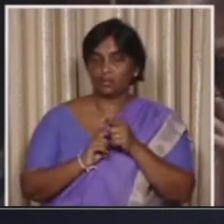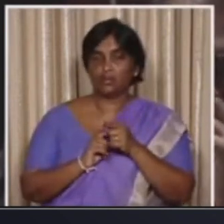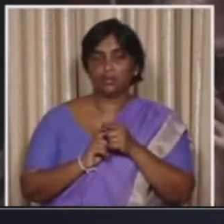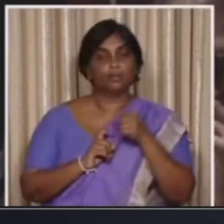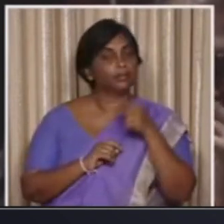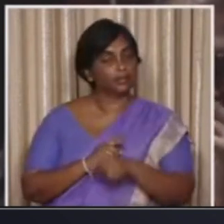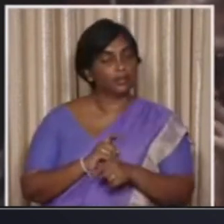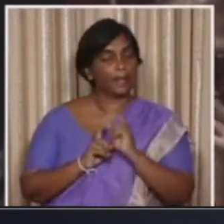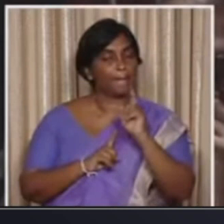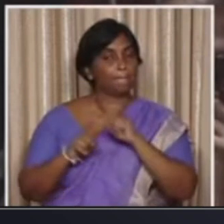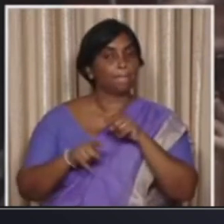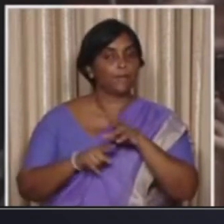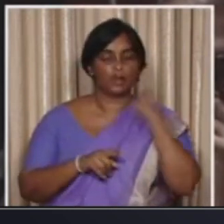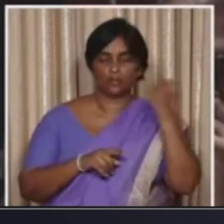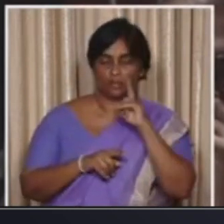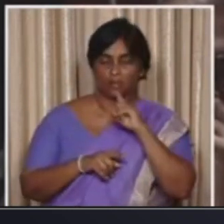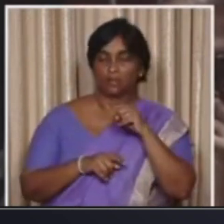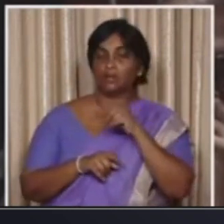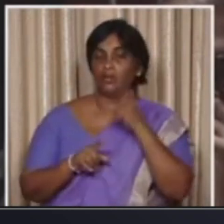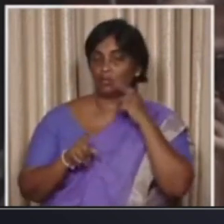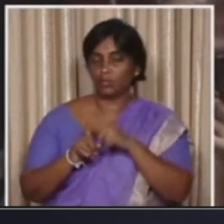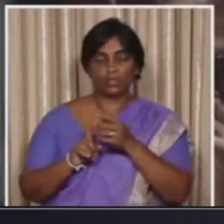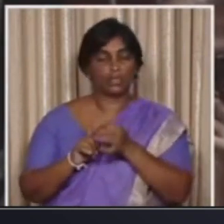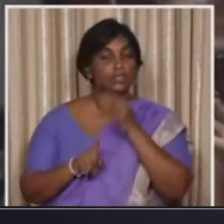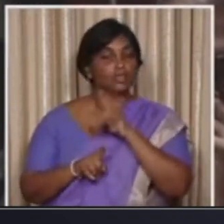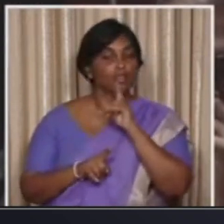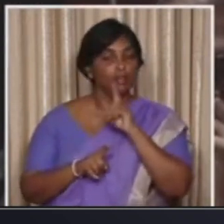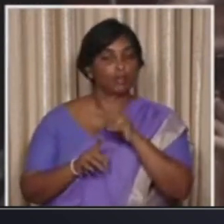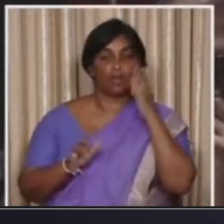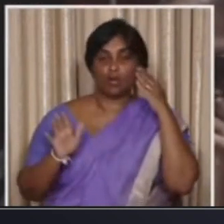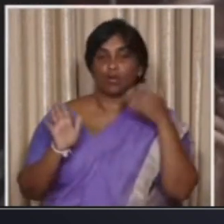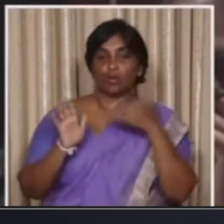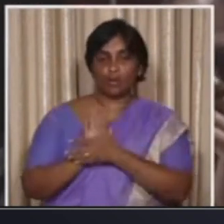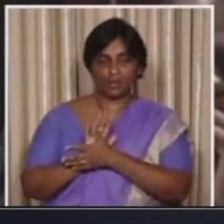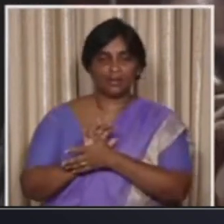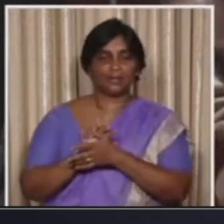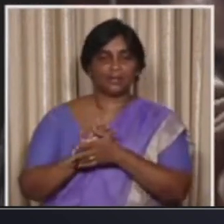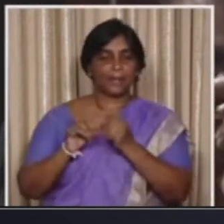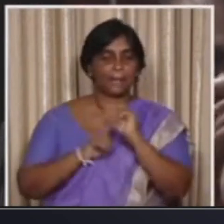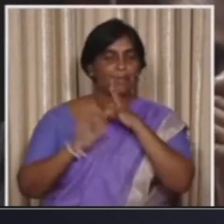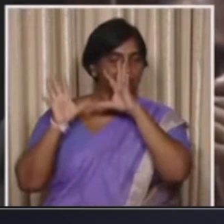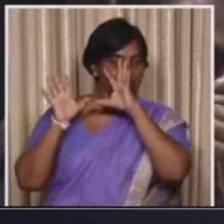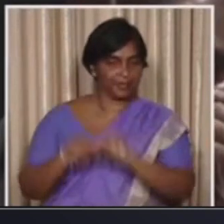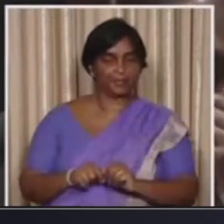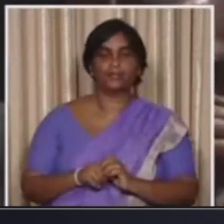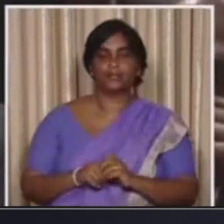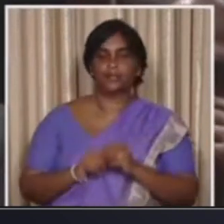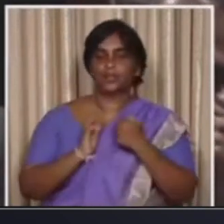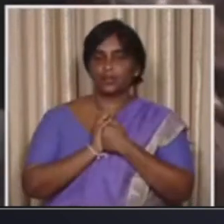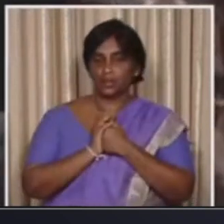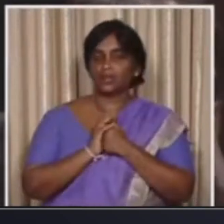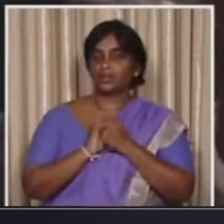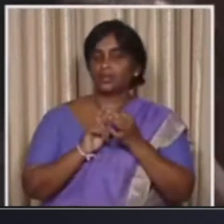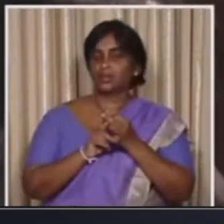මේ පාර්ලිමේන්තුවේ කතා කරා. Esa me janadi bertuma kira kotoriak mangat genawa me parlimen tuan. Karena sabab bertuma